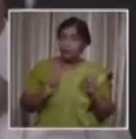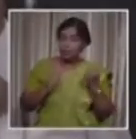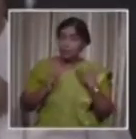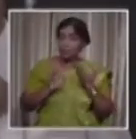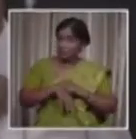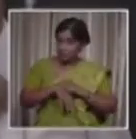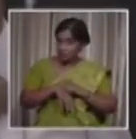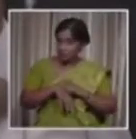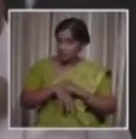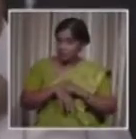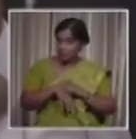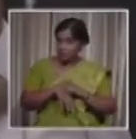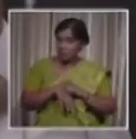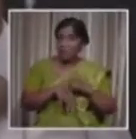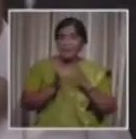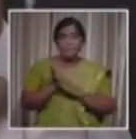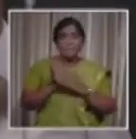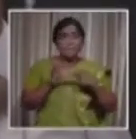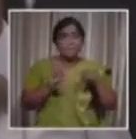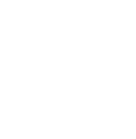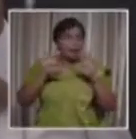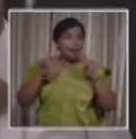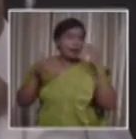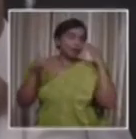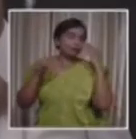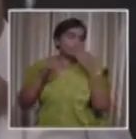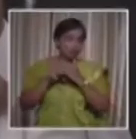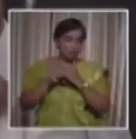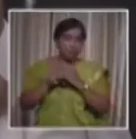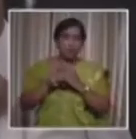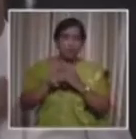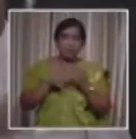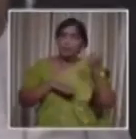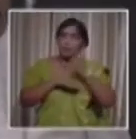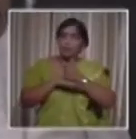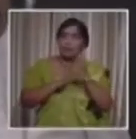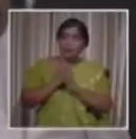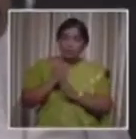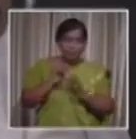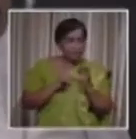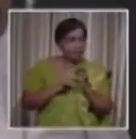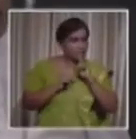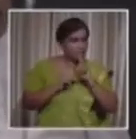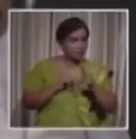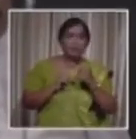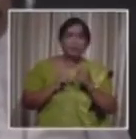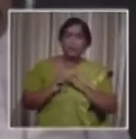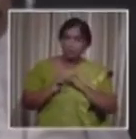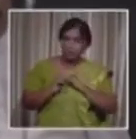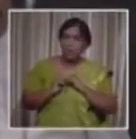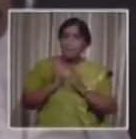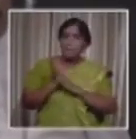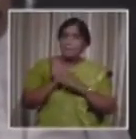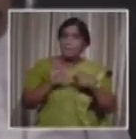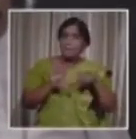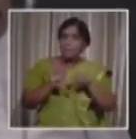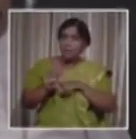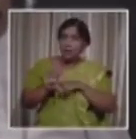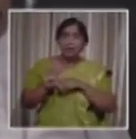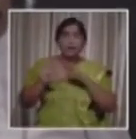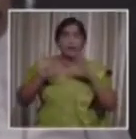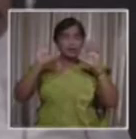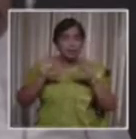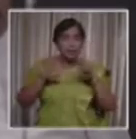කාලෙම මේක මේ මැයි මාසේ 9 වෙනිදාට ලඟු කරන්න. කරු මූලාසනේ mantriතුමනි මම මේක ගෙනියන්න කැමති මේ මැයි මාසේ 9 වෙනිදා නෙවෙයි